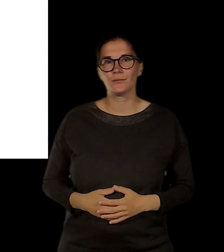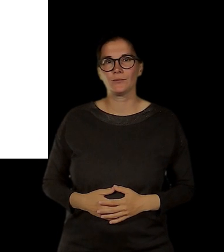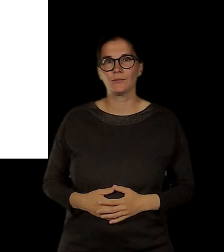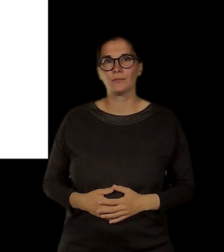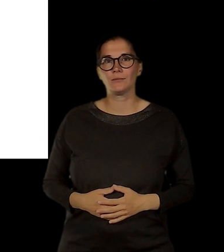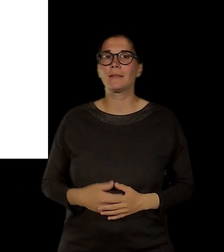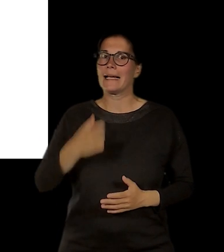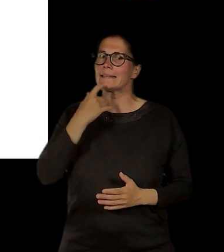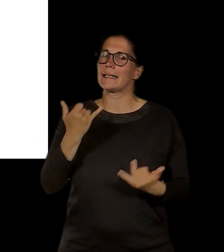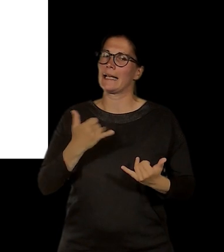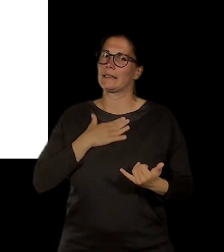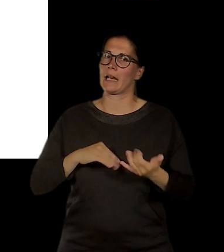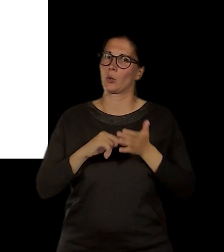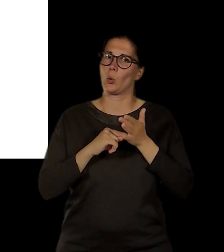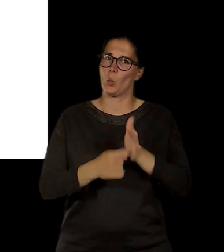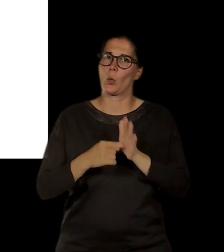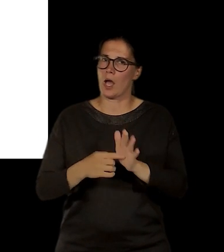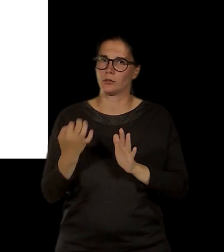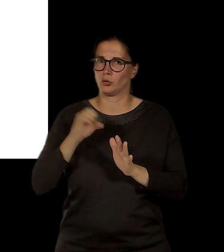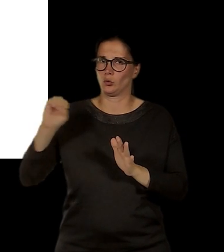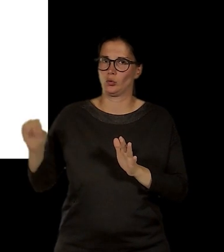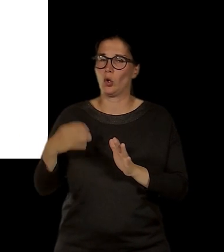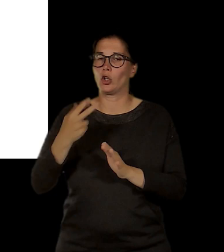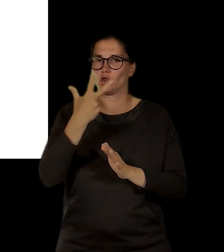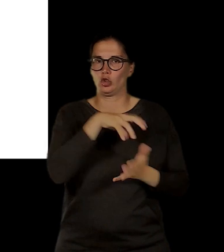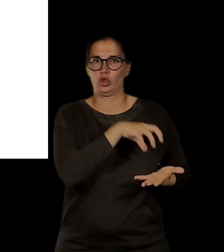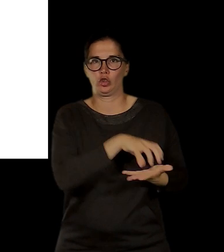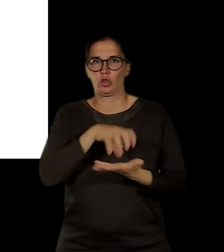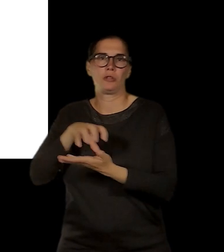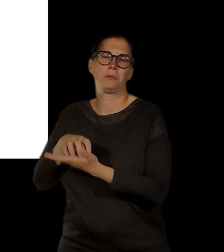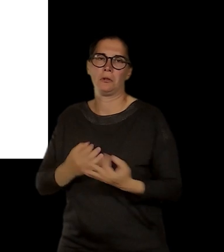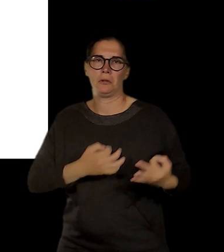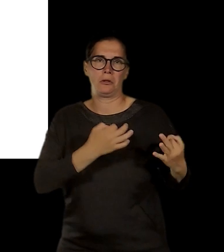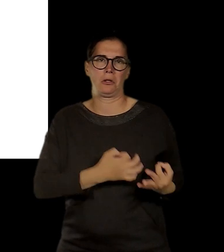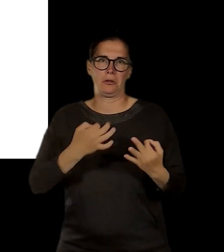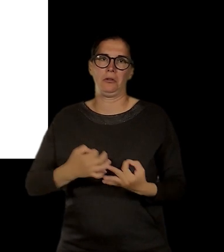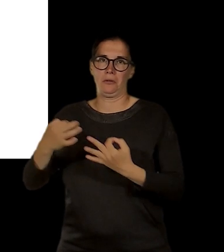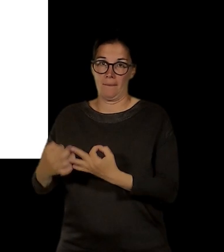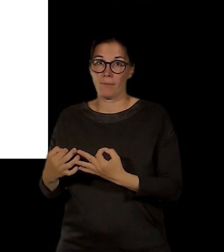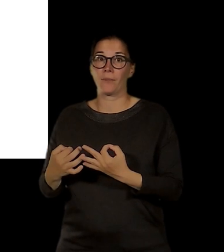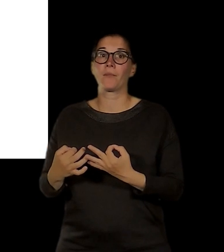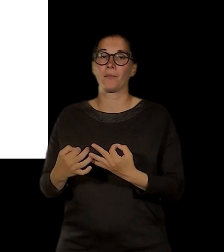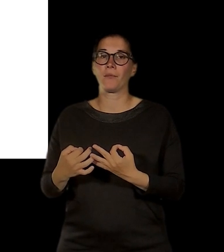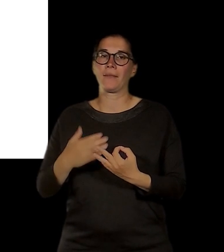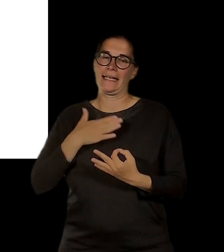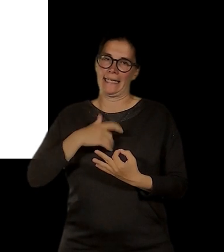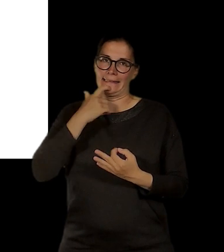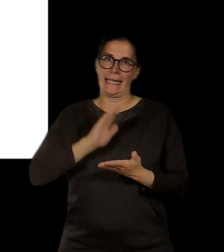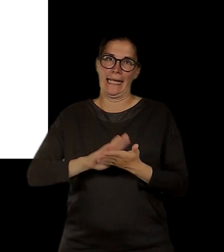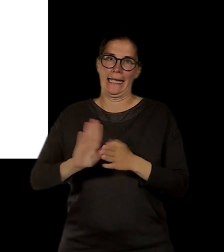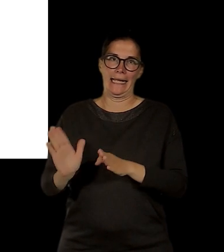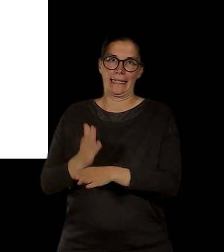Slidy, co bych vám chtěl ukázat, se dají rozdělit do tří kategorií, velmi jednoduše. Budu se pokusit to projít svižně.